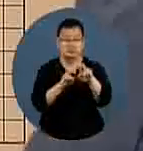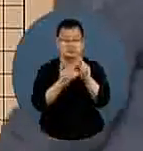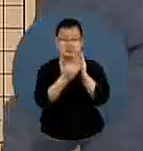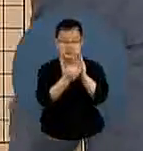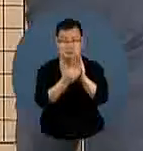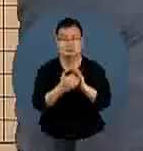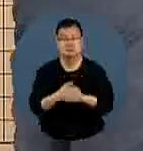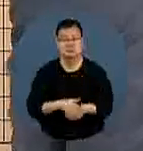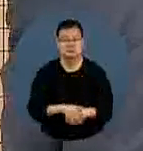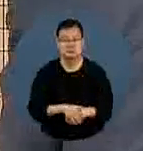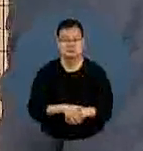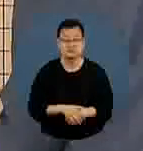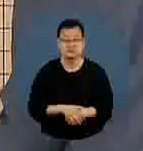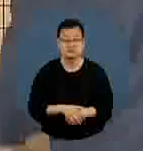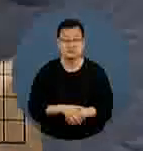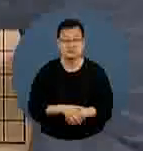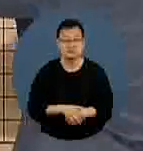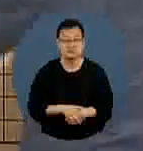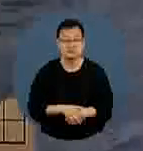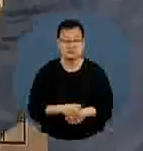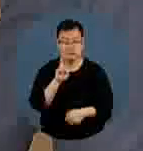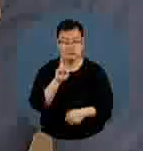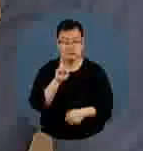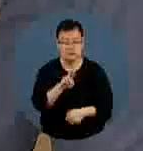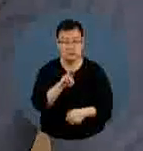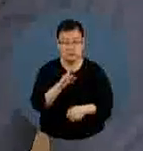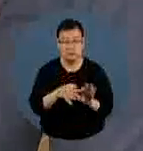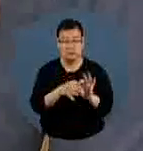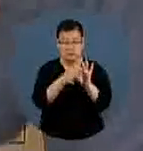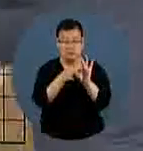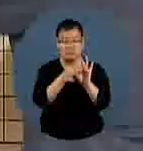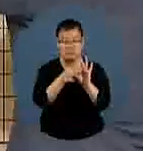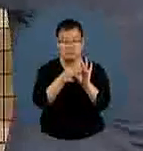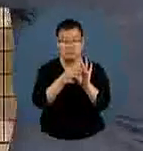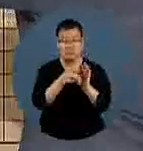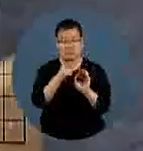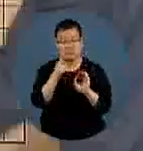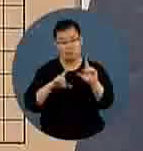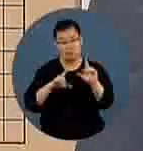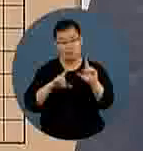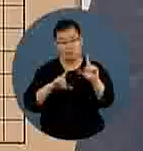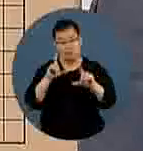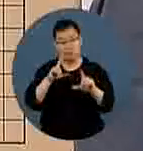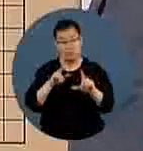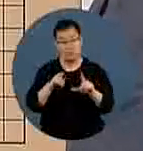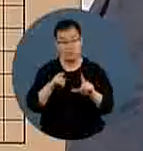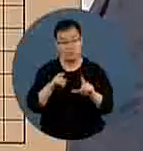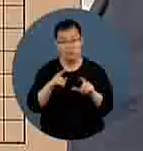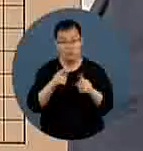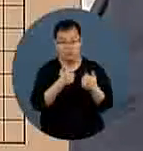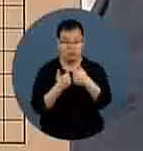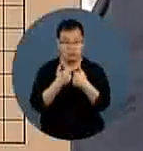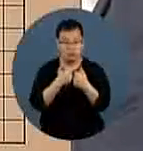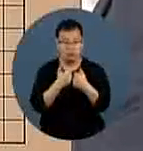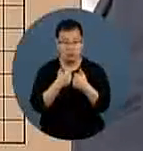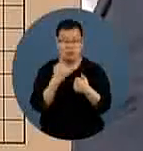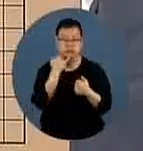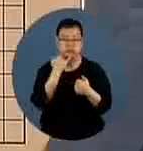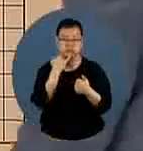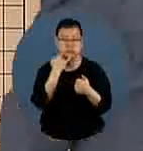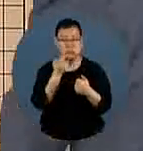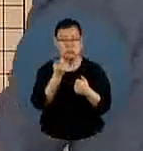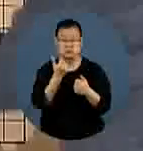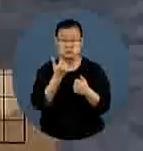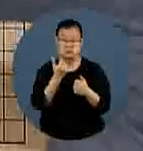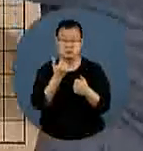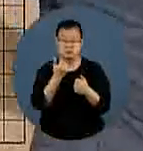네. 아니면 그 막는 게 좀 괴로우니까 이어만 줘도 여기를 이건 상당히 해볼만한 바둑입니다. 아직까지 조금